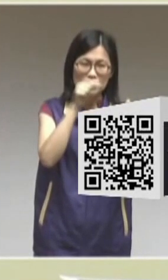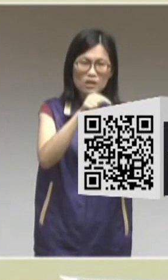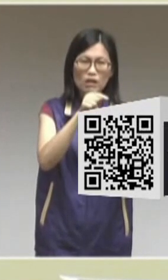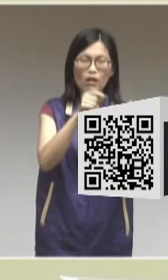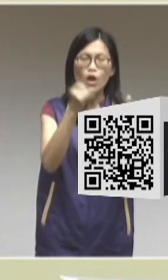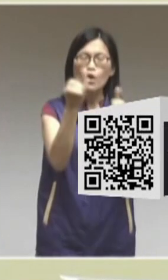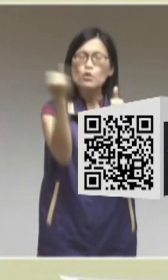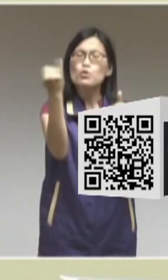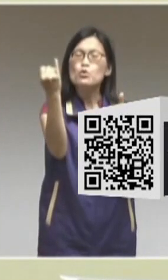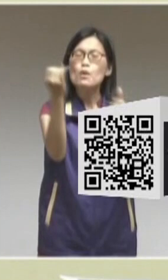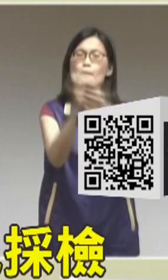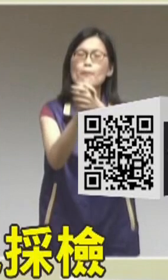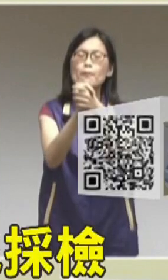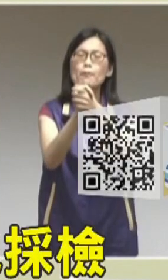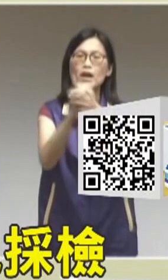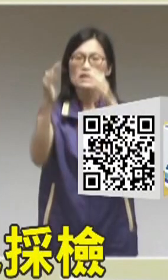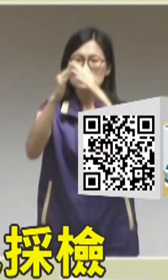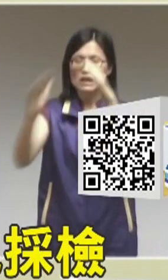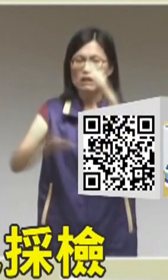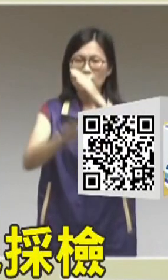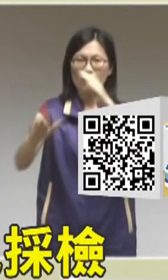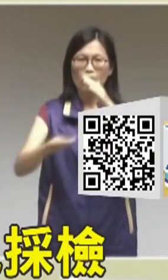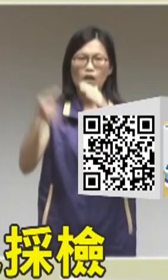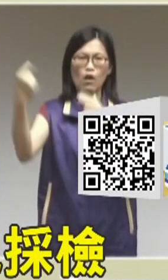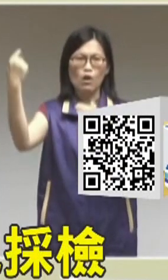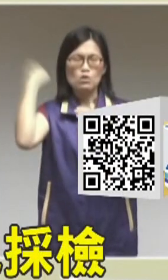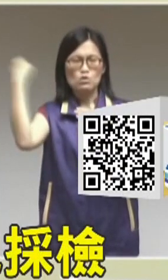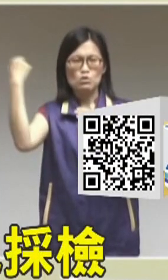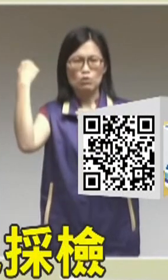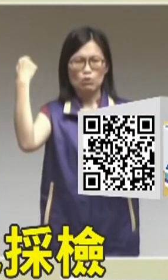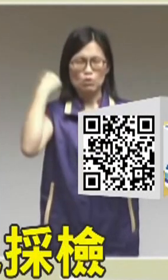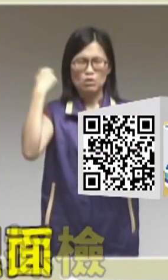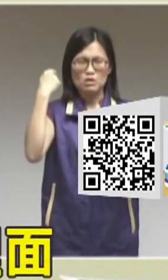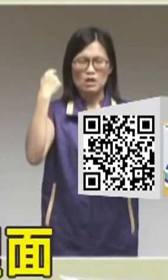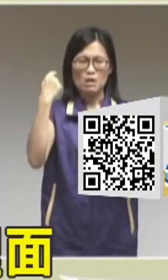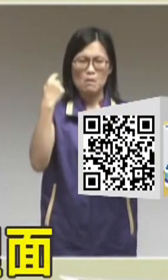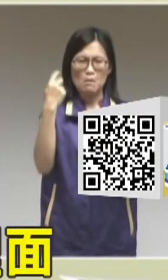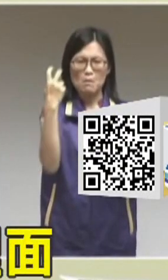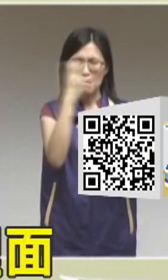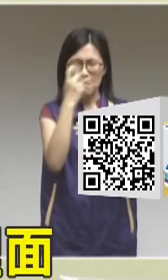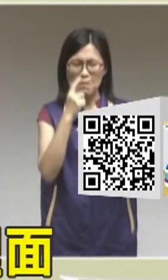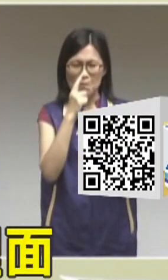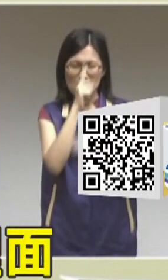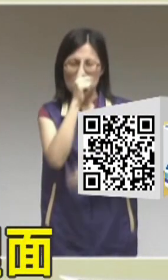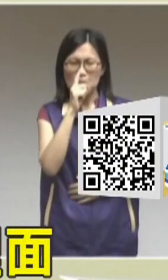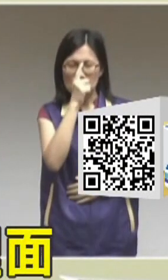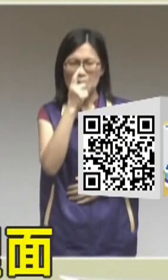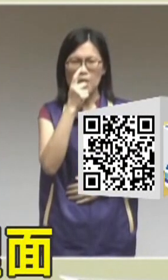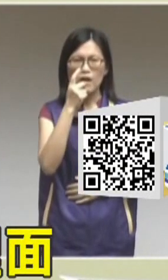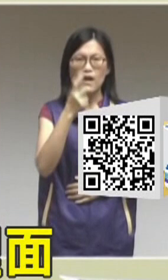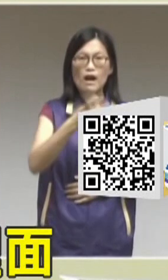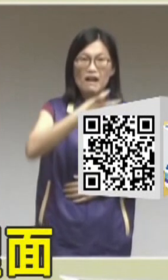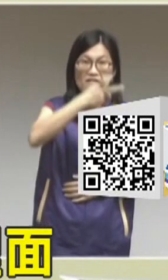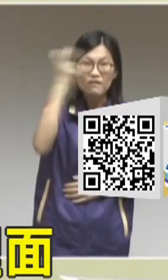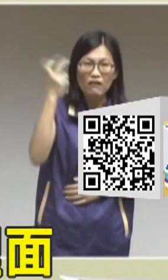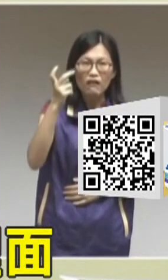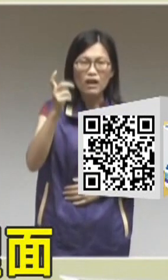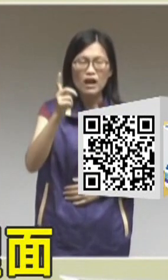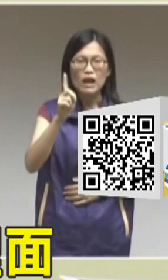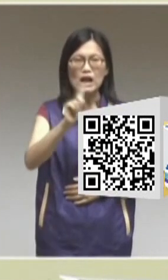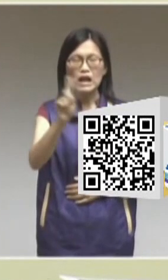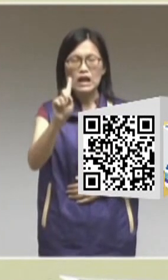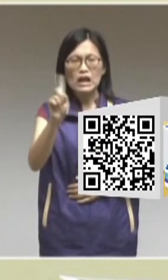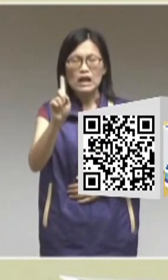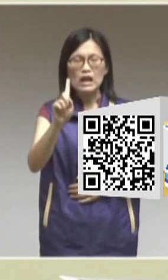女友的家庭啊，在昨天啊最新的进度我们也裁剪，那发现他们的家人里